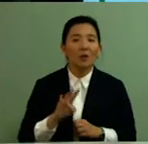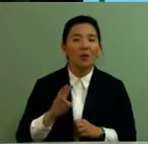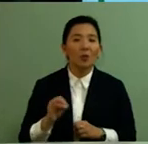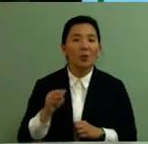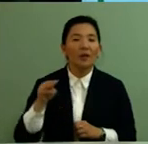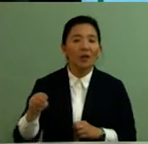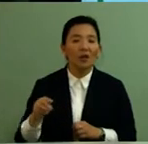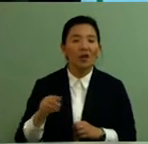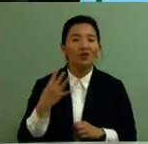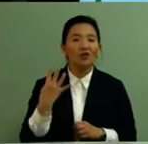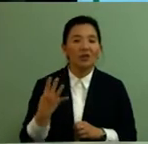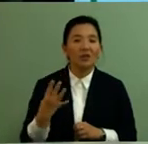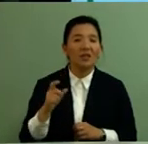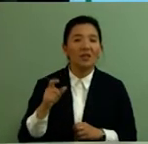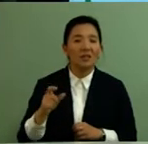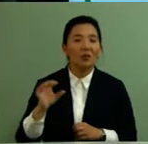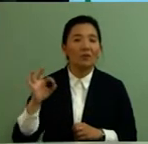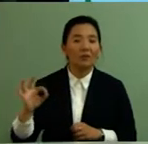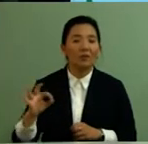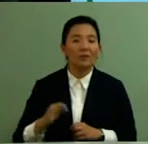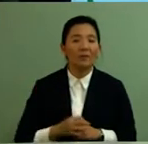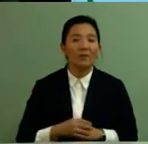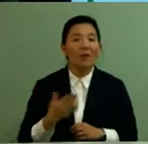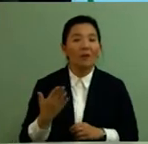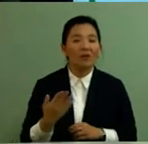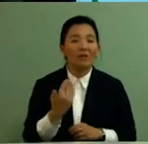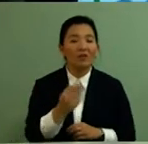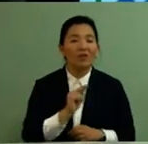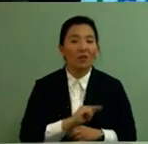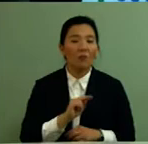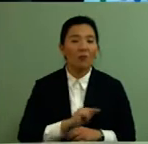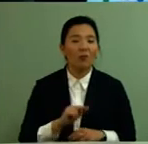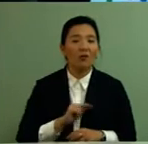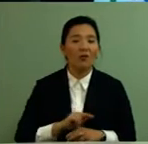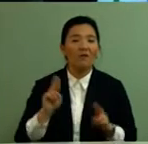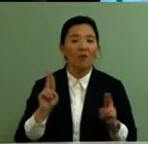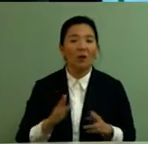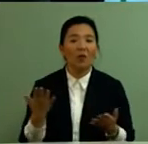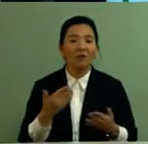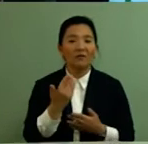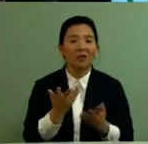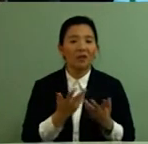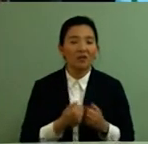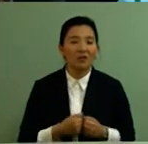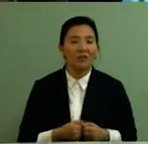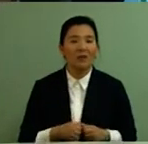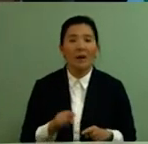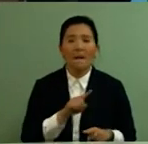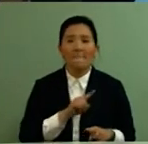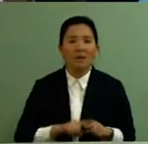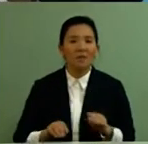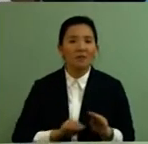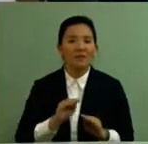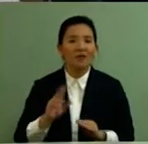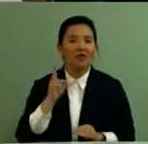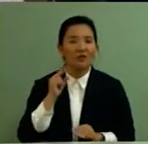t 4х нулевое. Вот ваша рабочая формула, по которой вы рассчитываете. Быстренько